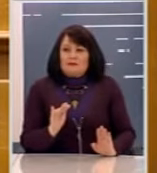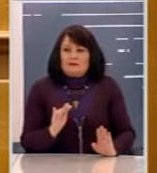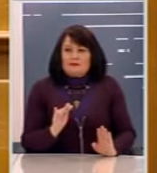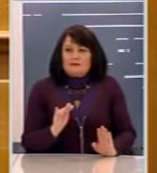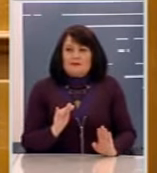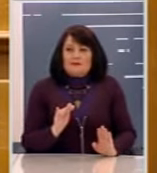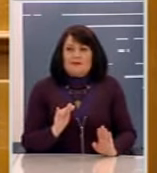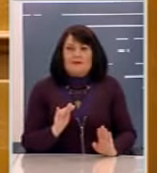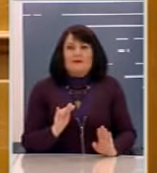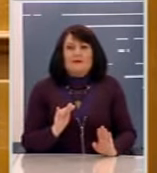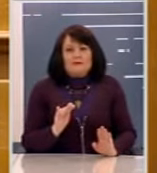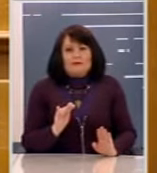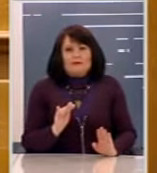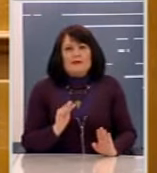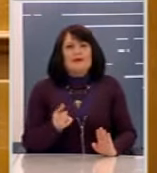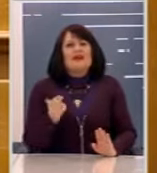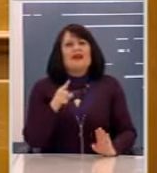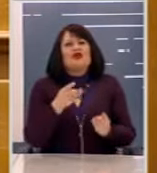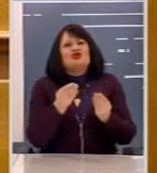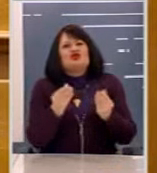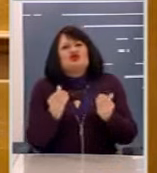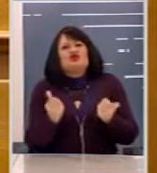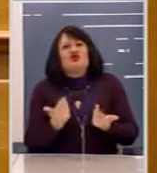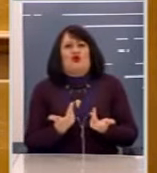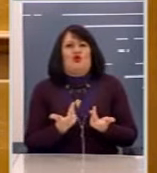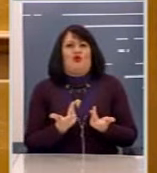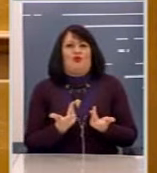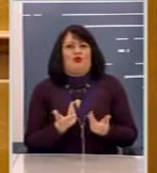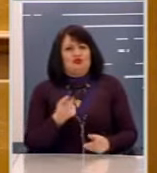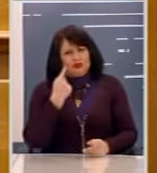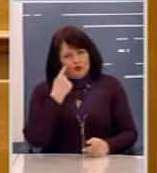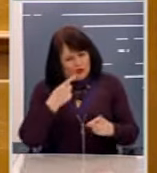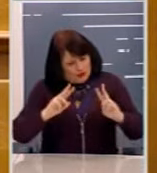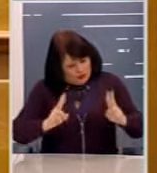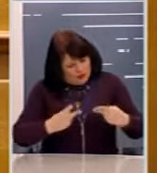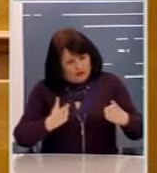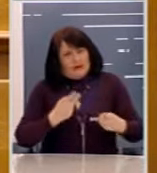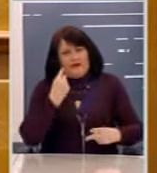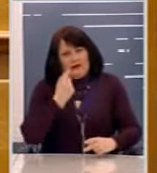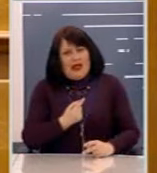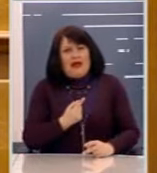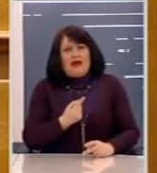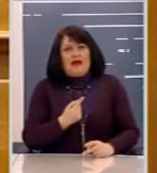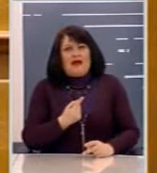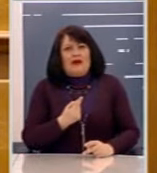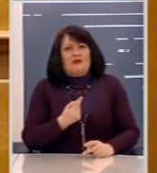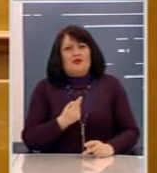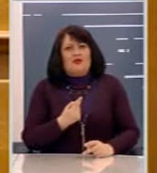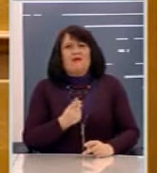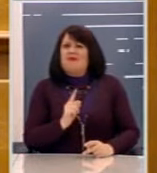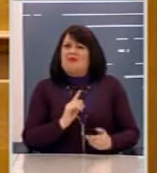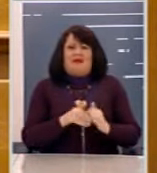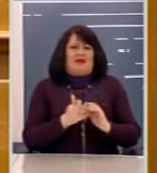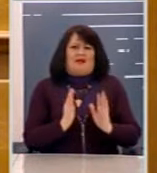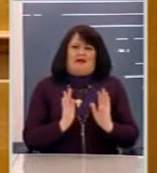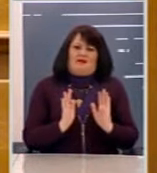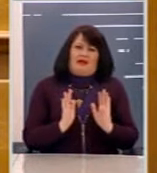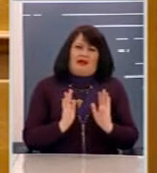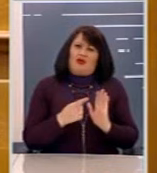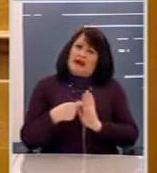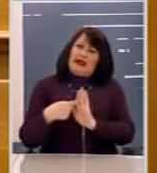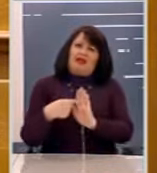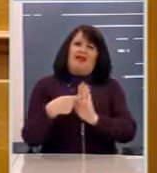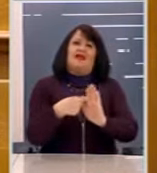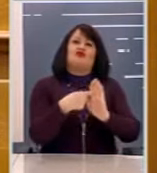με παρένθετους μηχανισμούς που αποκαλύπτονται δεν κάνουν ποτέ τον κόπο να τα